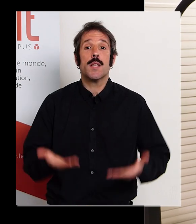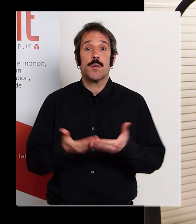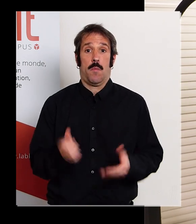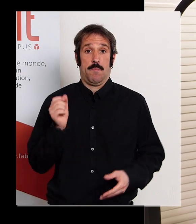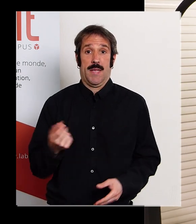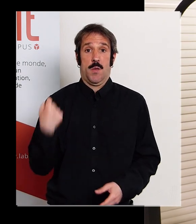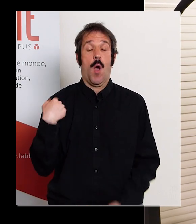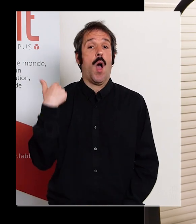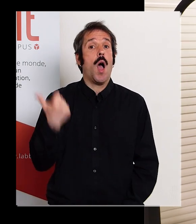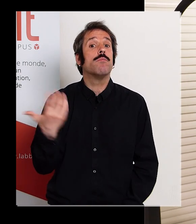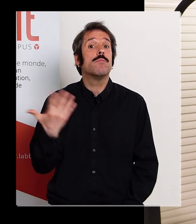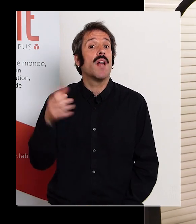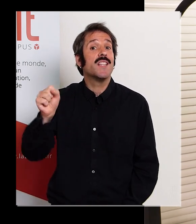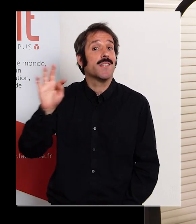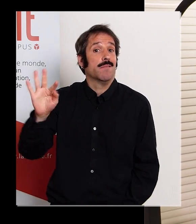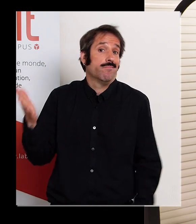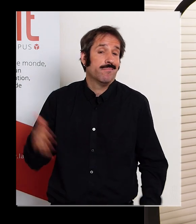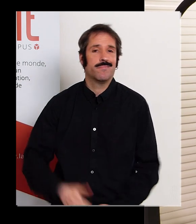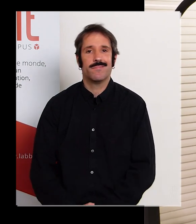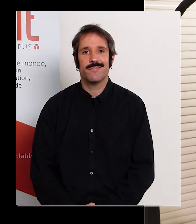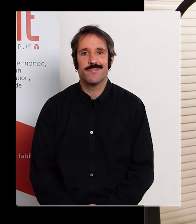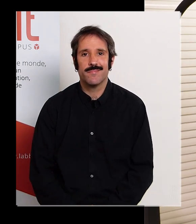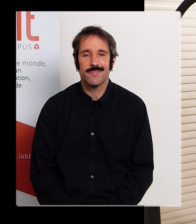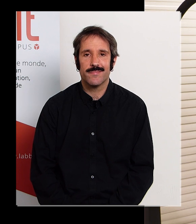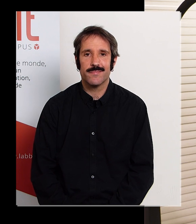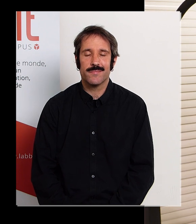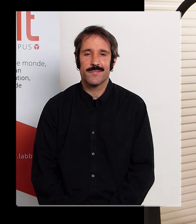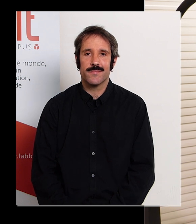Et dans ce cas de figure, dans le programme numéro 1, nous sommes sur ST.